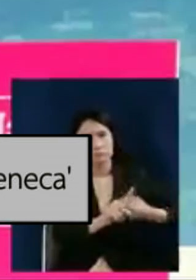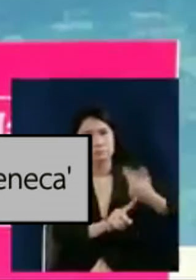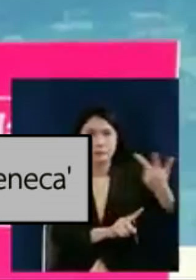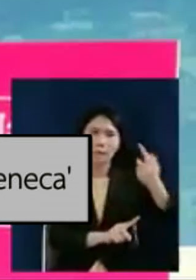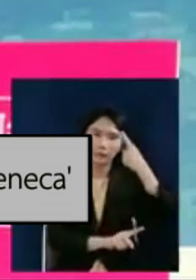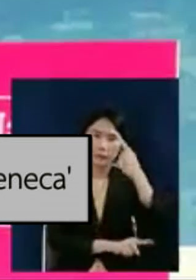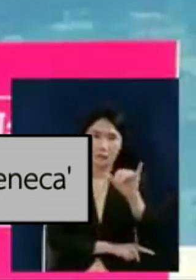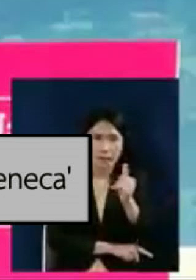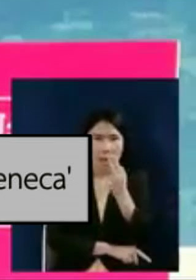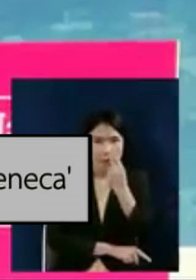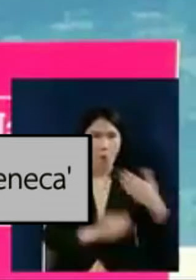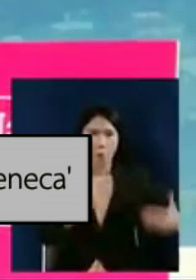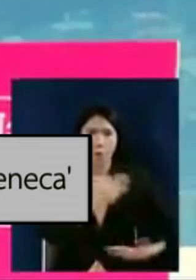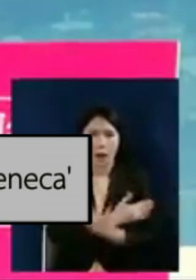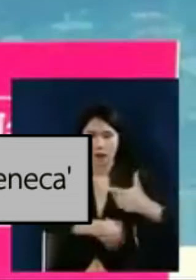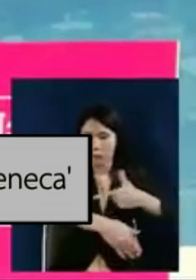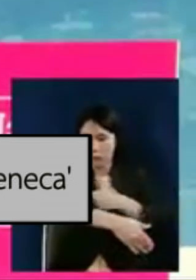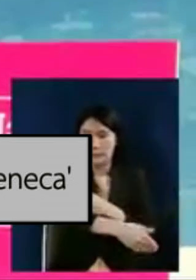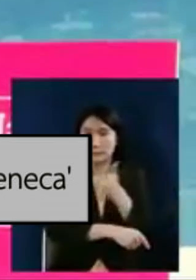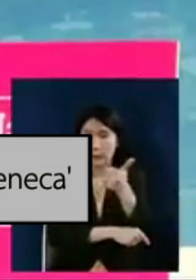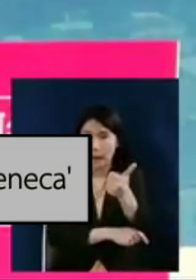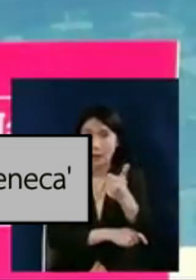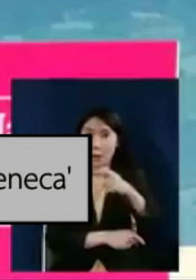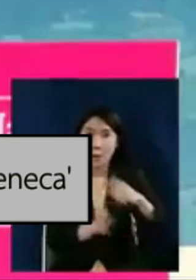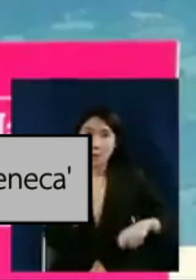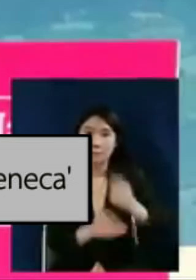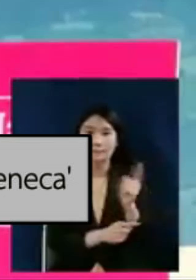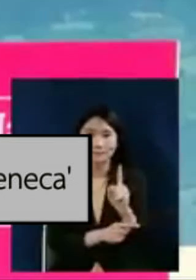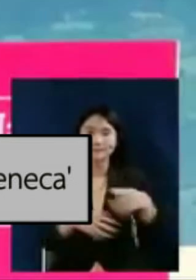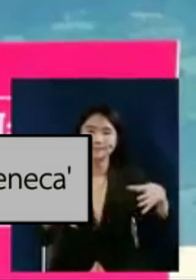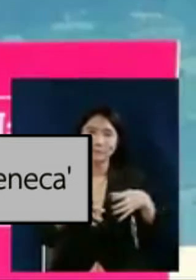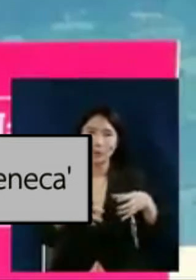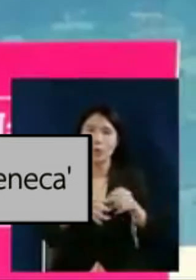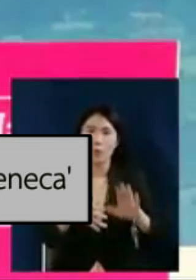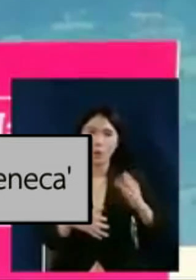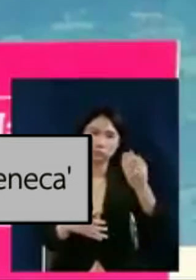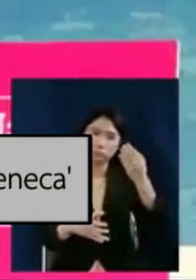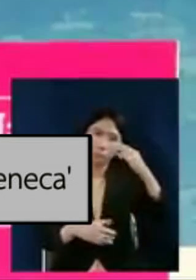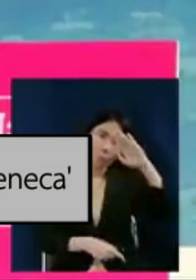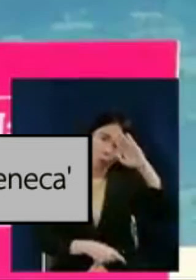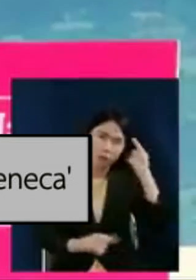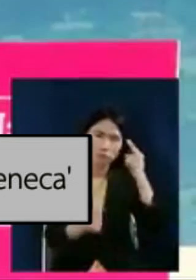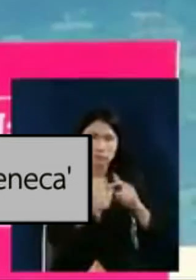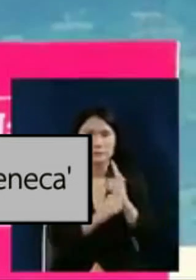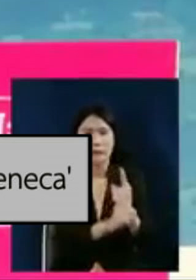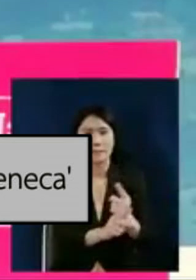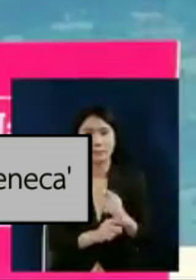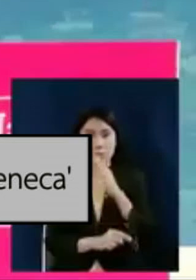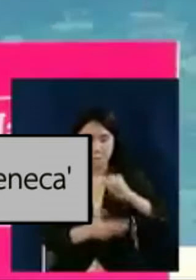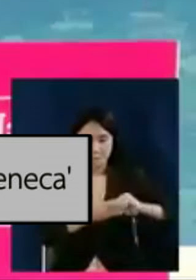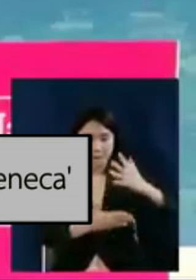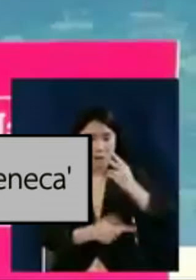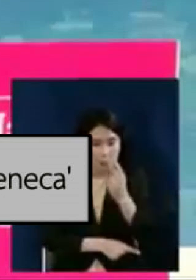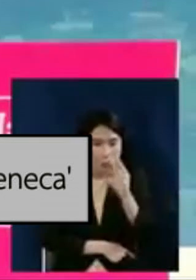ไวรัสชนิดนี้นี่คือยังอยู่ระหว่างการศึกษาระยะที่ 3เลยคือยังไม่ได้ว่าฉีดให้ใครใช่ไหมคะแต่ว่า